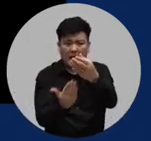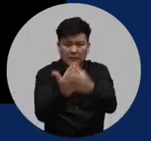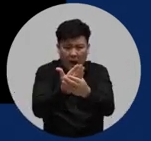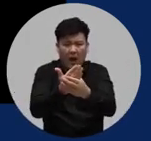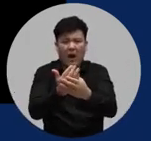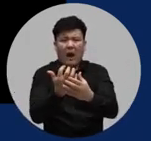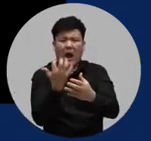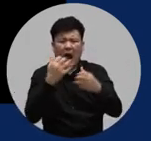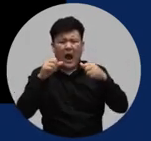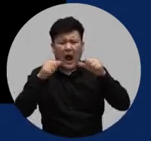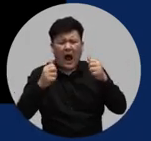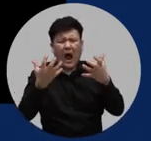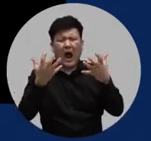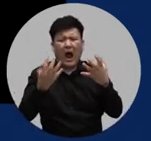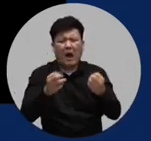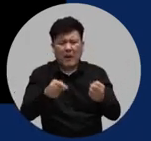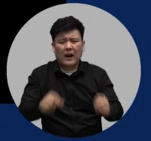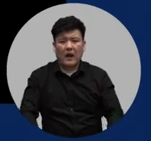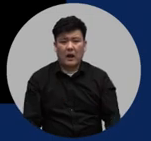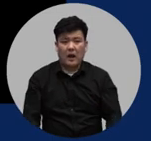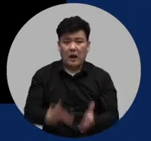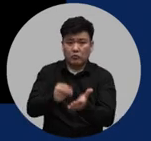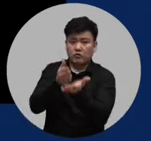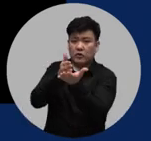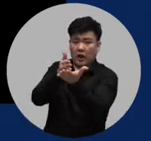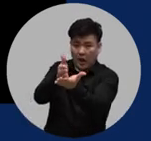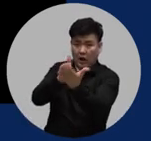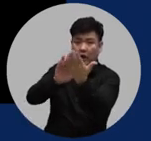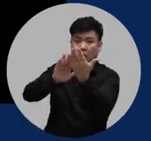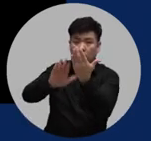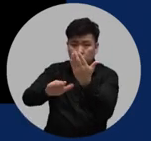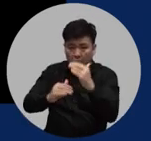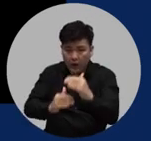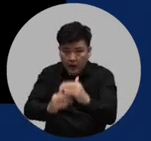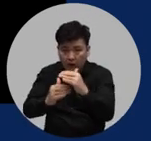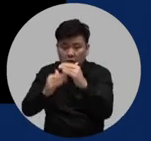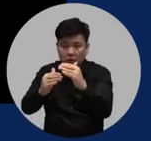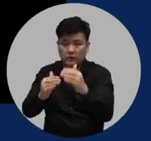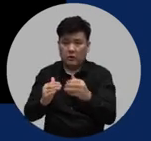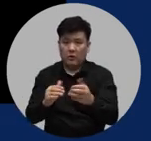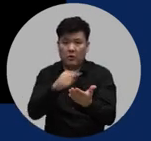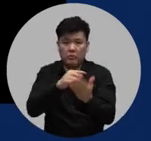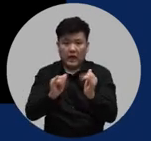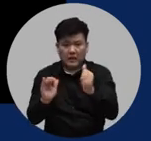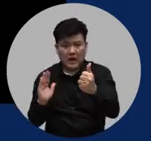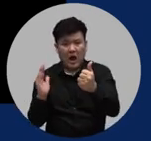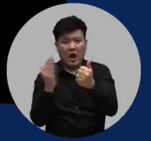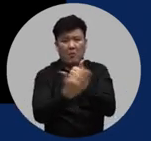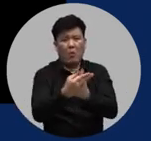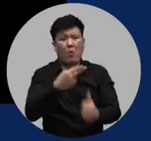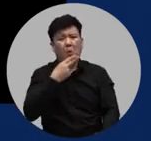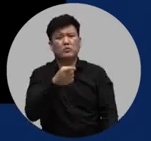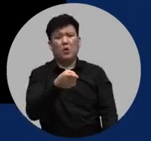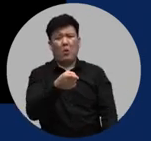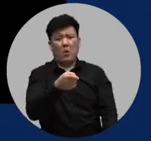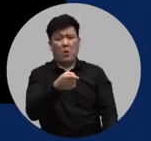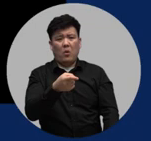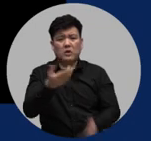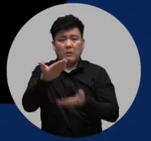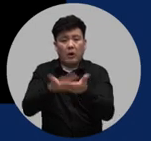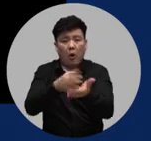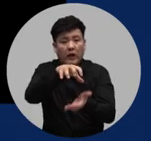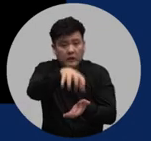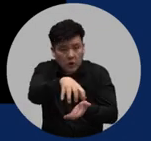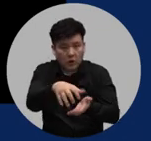성희롱이 많습니다. 문제 제기 후 처리 과정에서 피해자 보호가 제대로 이루어지지 않는 경우가 많으며